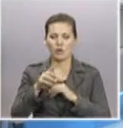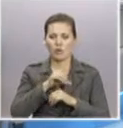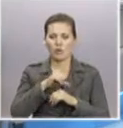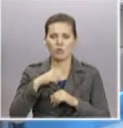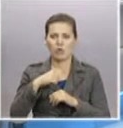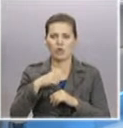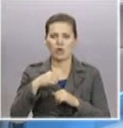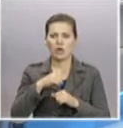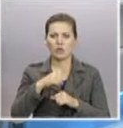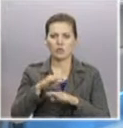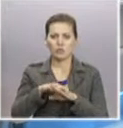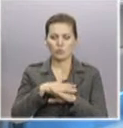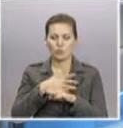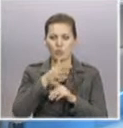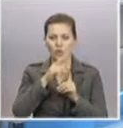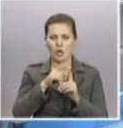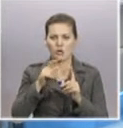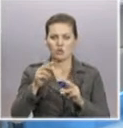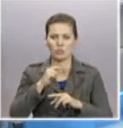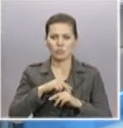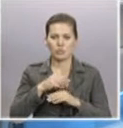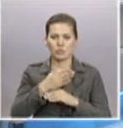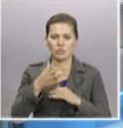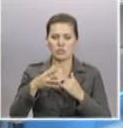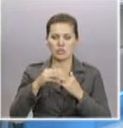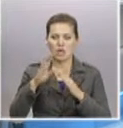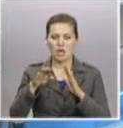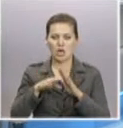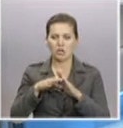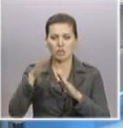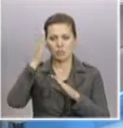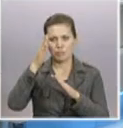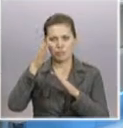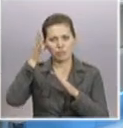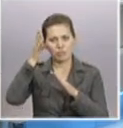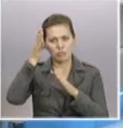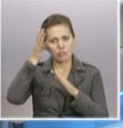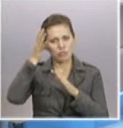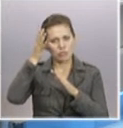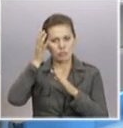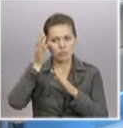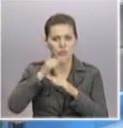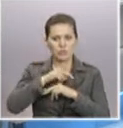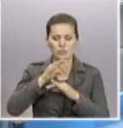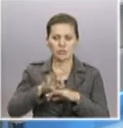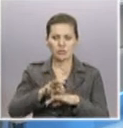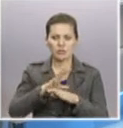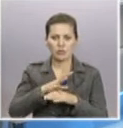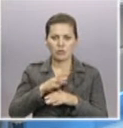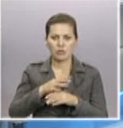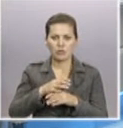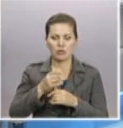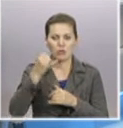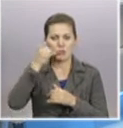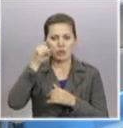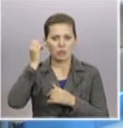Бұл ең ұзақ мерзімді жұмыстары, бұл жаңағы жер асты әдісімен істелінетін жұмыстар. Рахмет. Хабарласқан көрермен